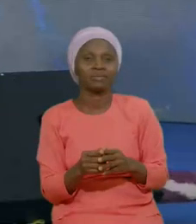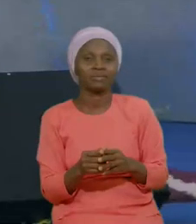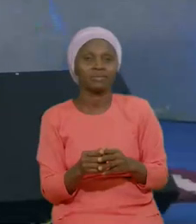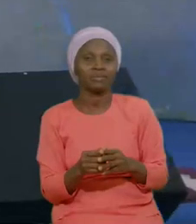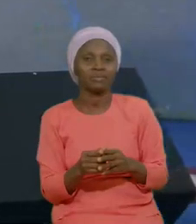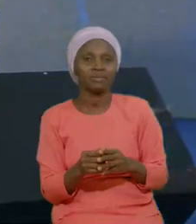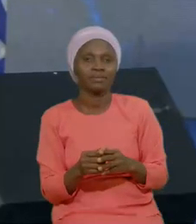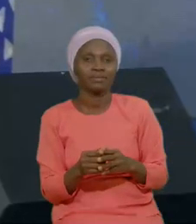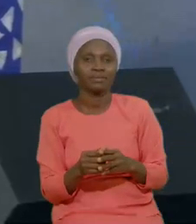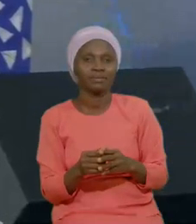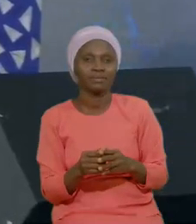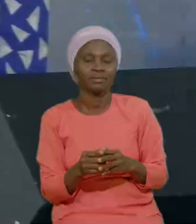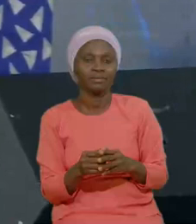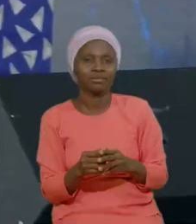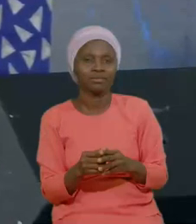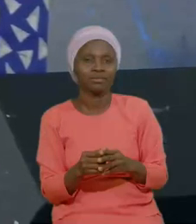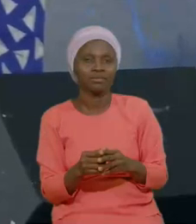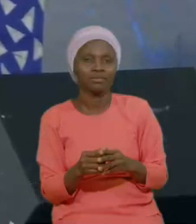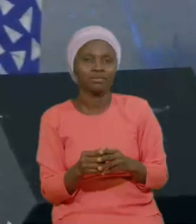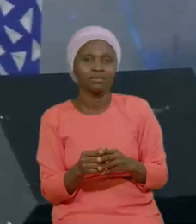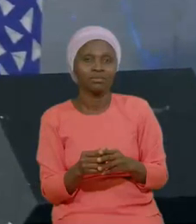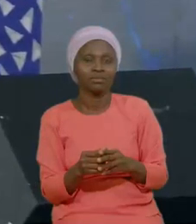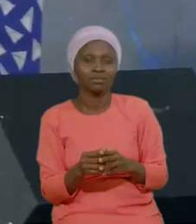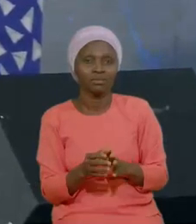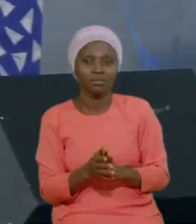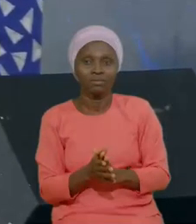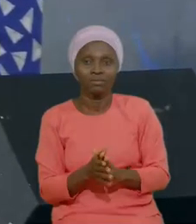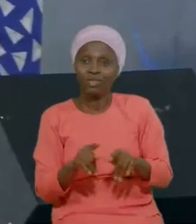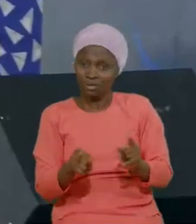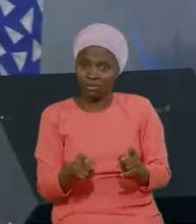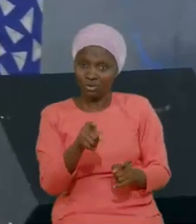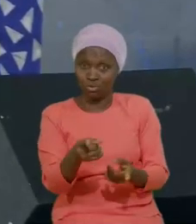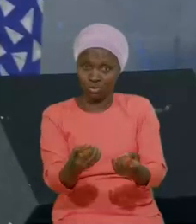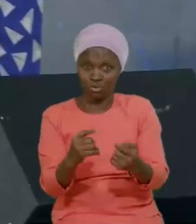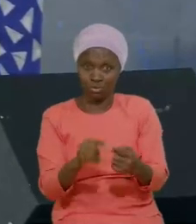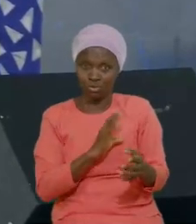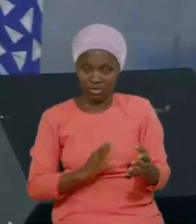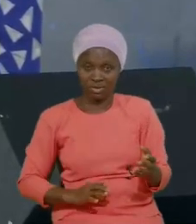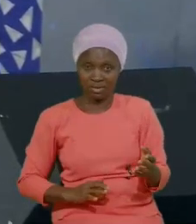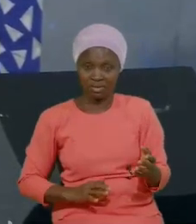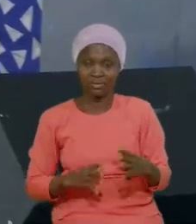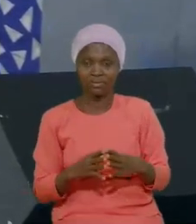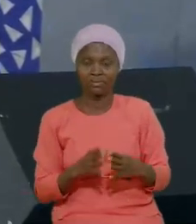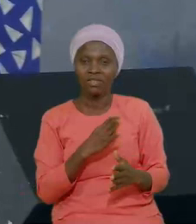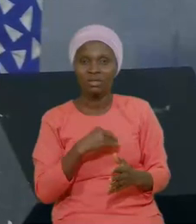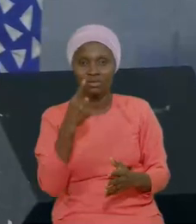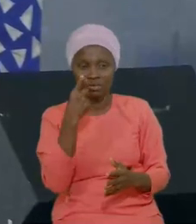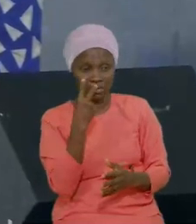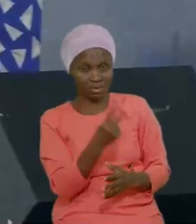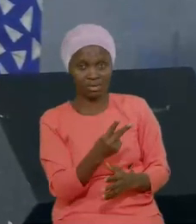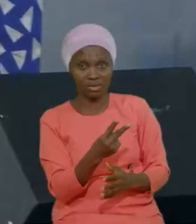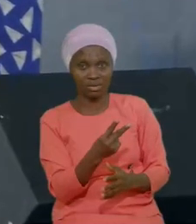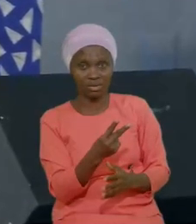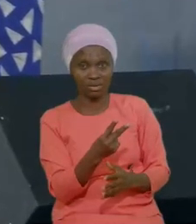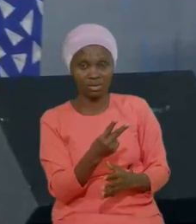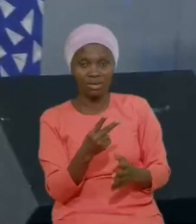Alors qu'il ne devient rien dans la vie, alors il dit, tu seras le cinquième, le sixième, qui sera donc à côté de ses amis,